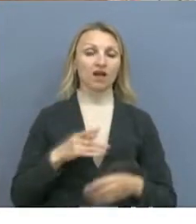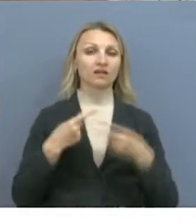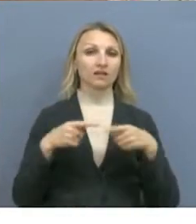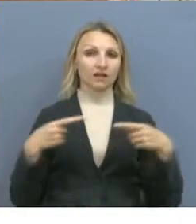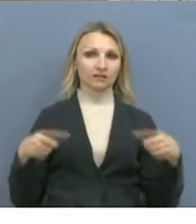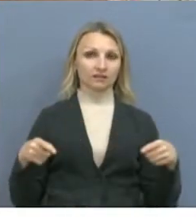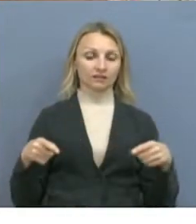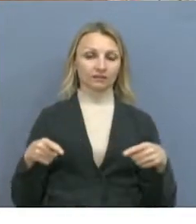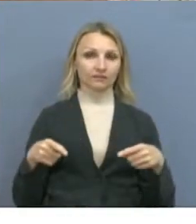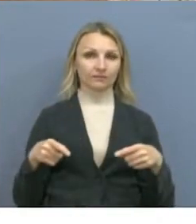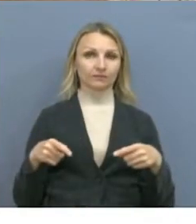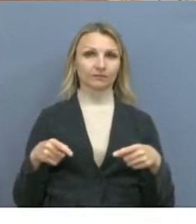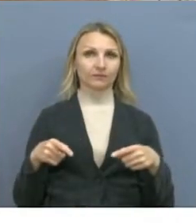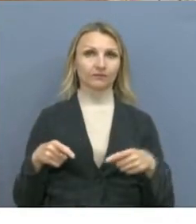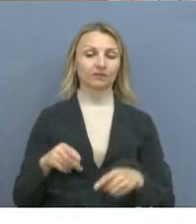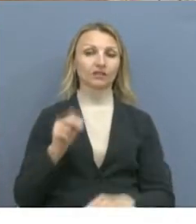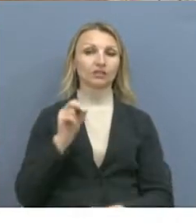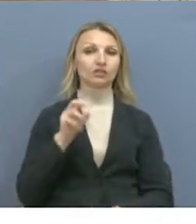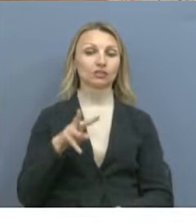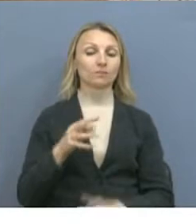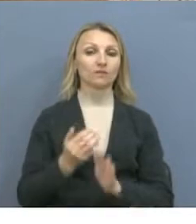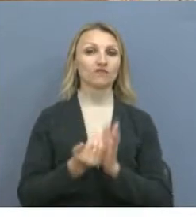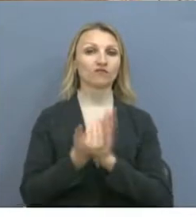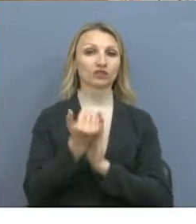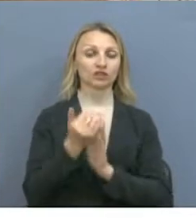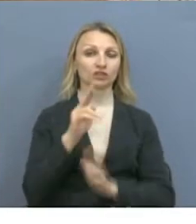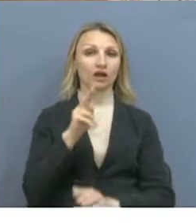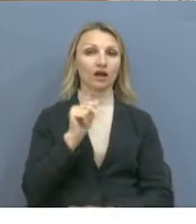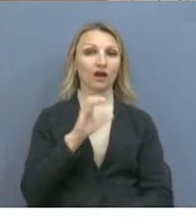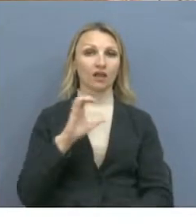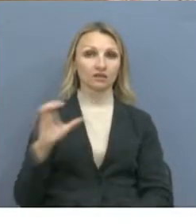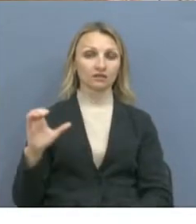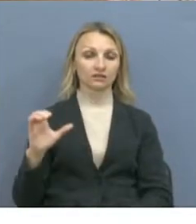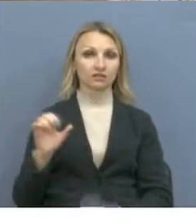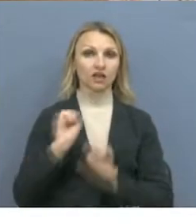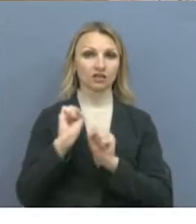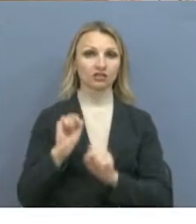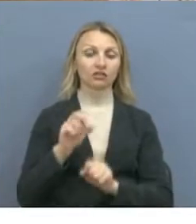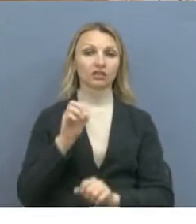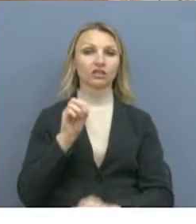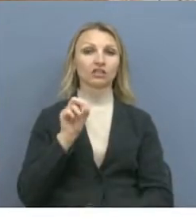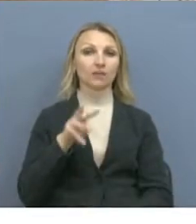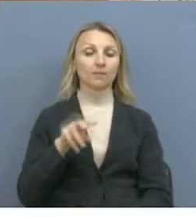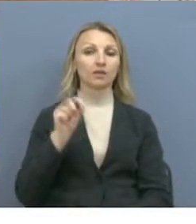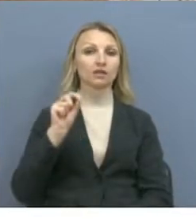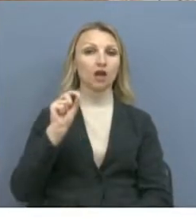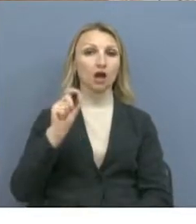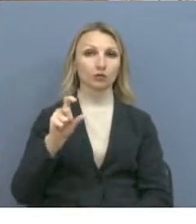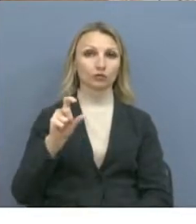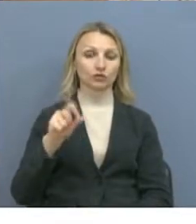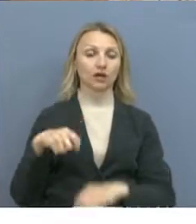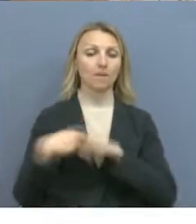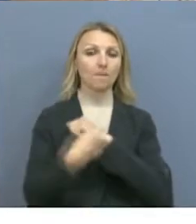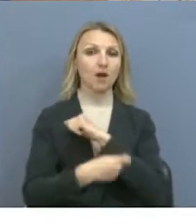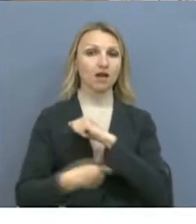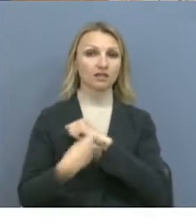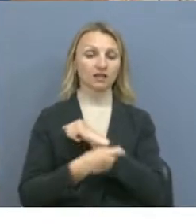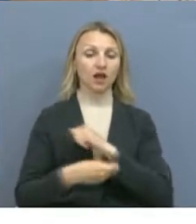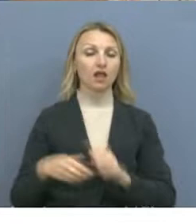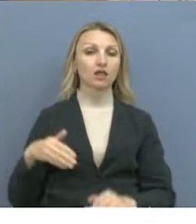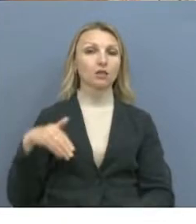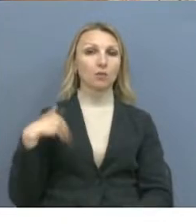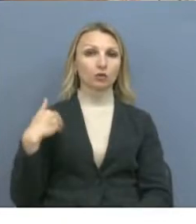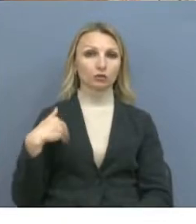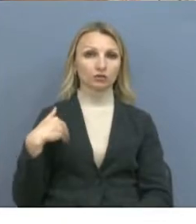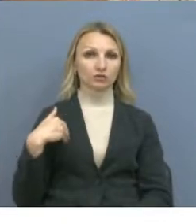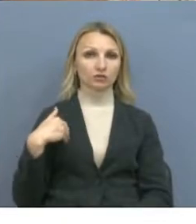БР-5. Чем выше класс защиты, тем он, получается, в цене дороже будет. Материалы используются огнестойкие,